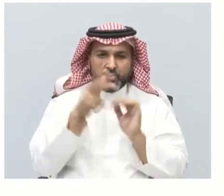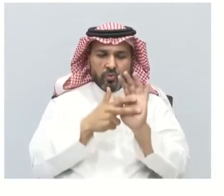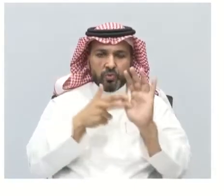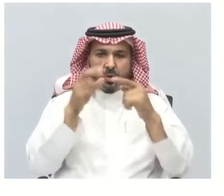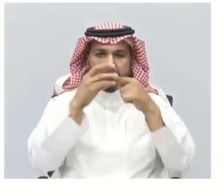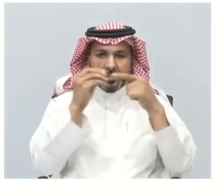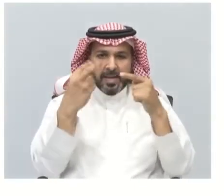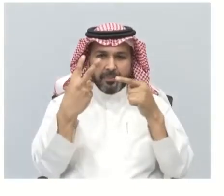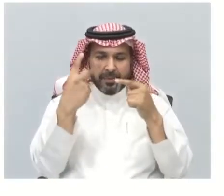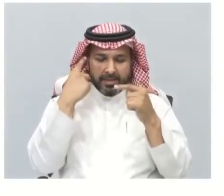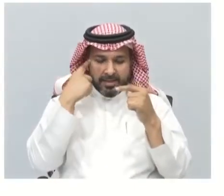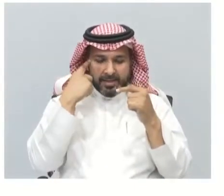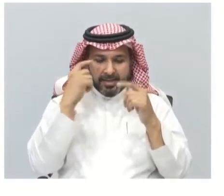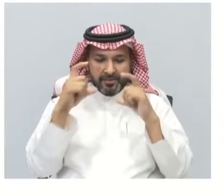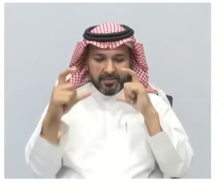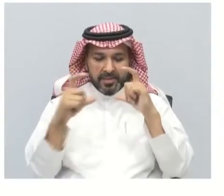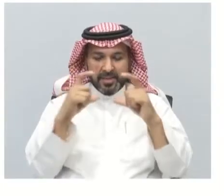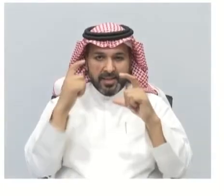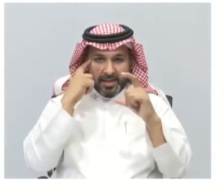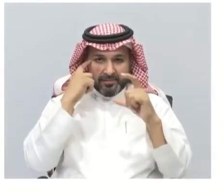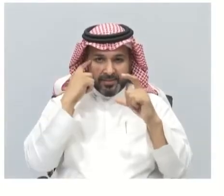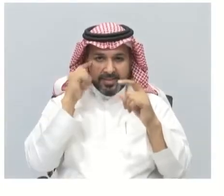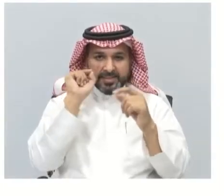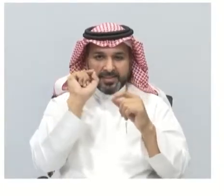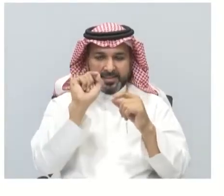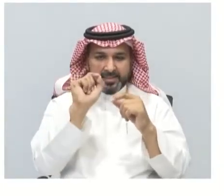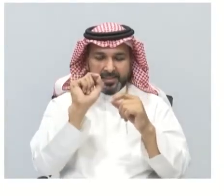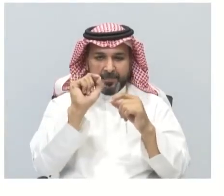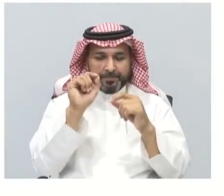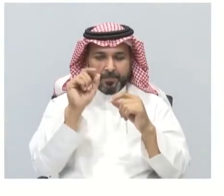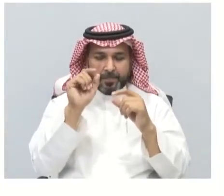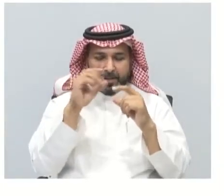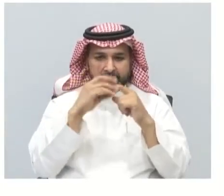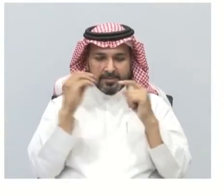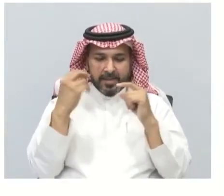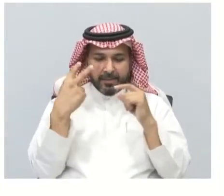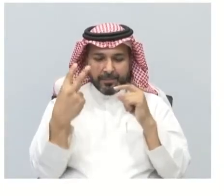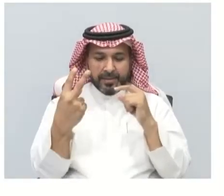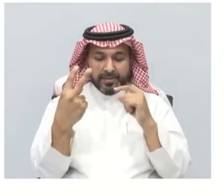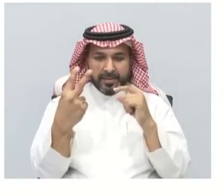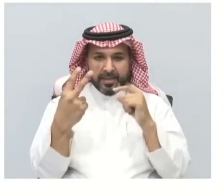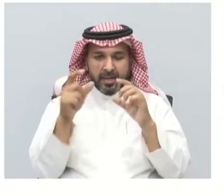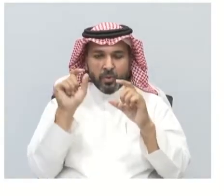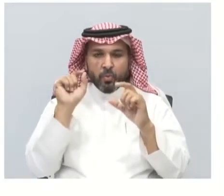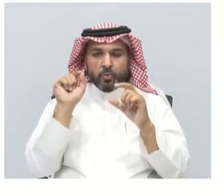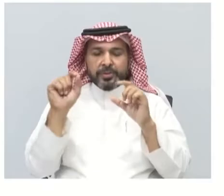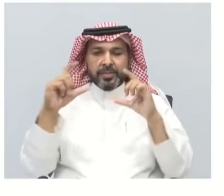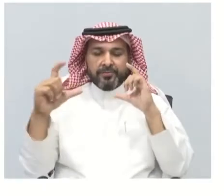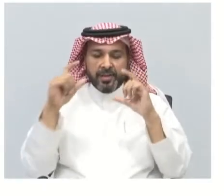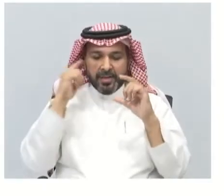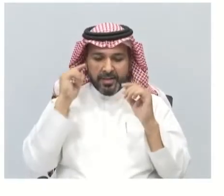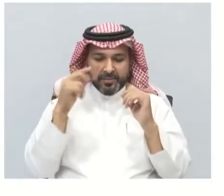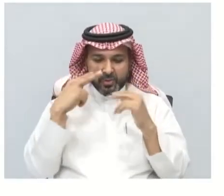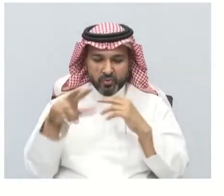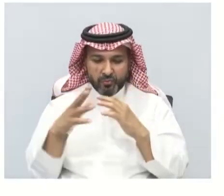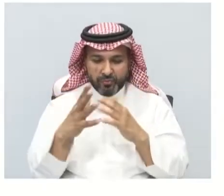هي سالب ا وصفر وبالتالي بعد ما اعين النقطتين سالب خ وث هنا